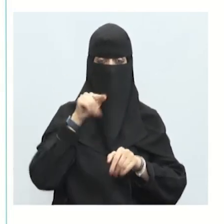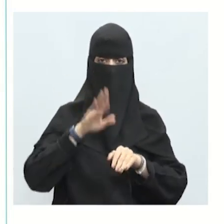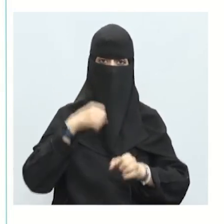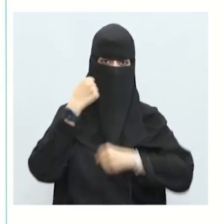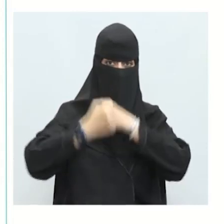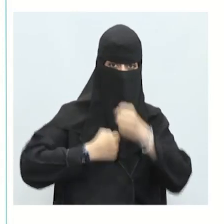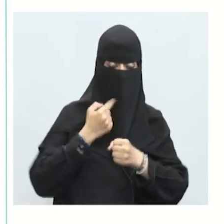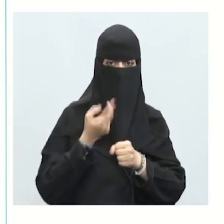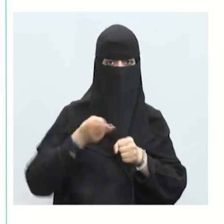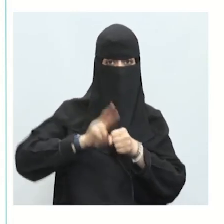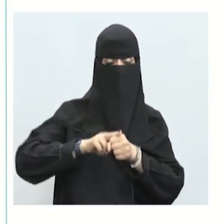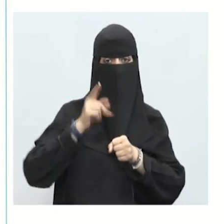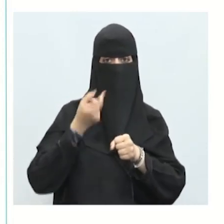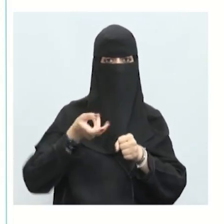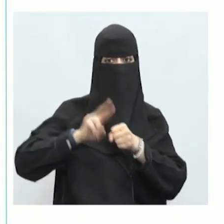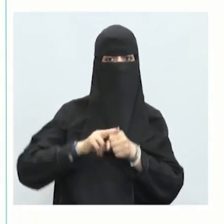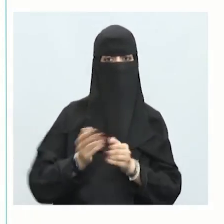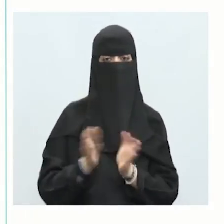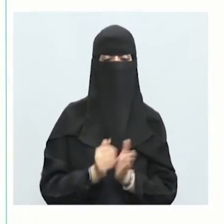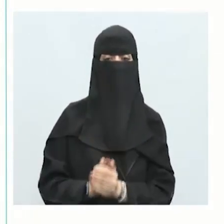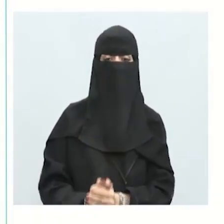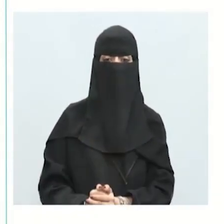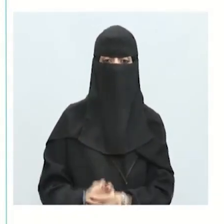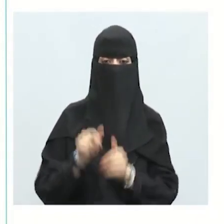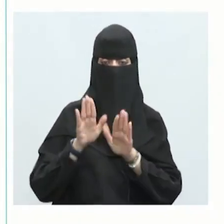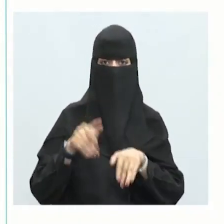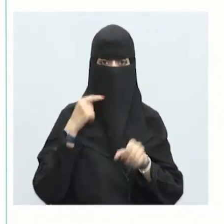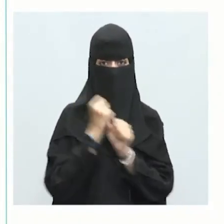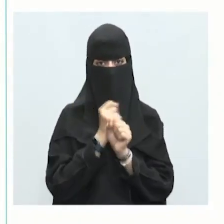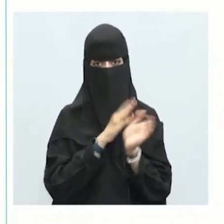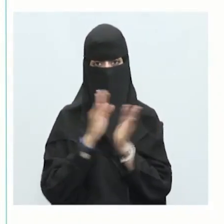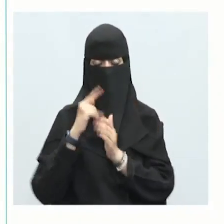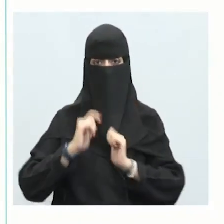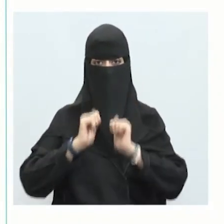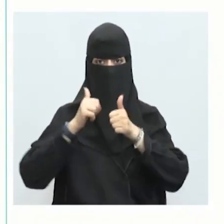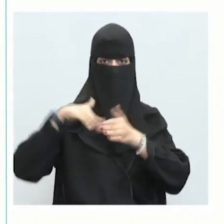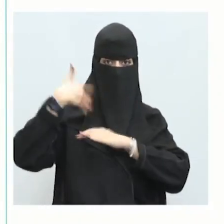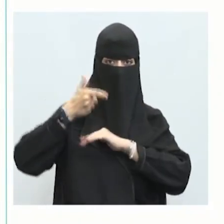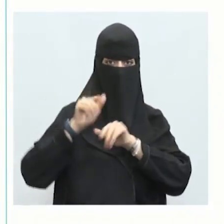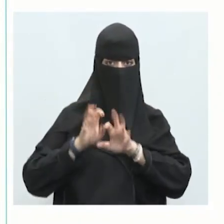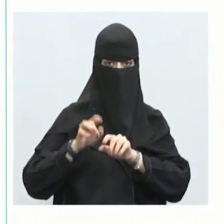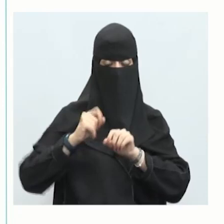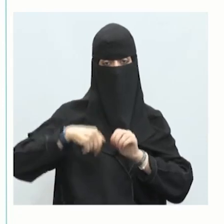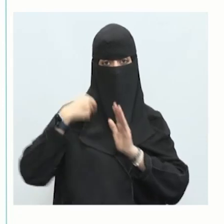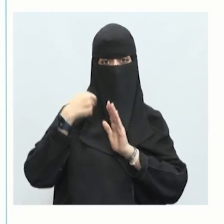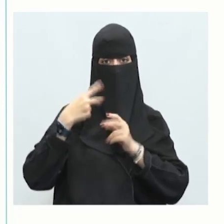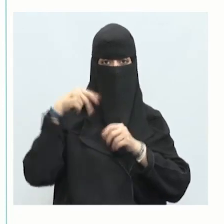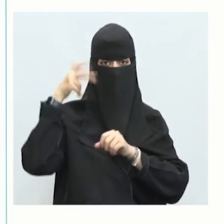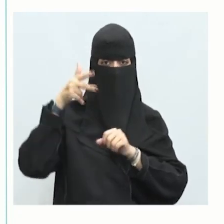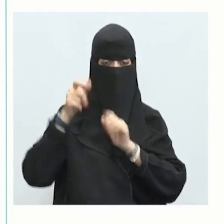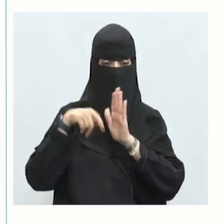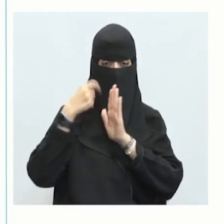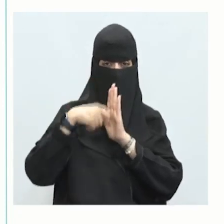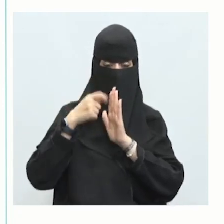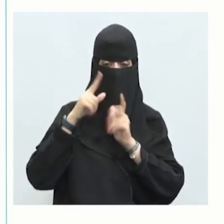المحاوله م المحاوله اكثر عندنا في التطبيق نقوم بعد كتابه المقطع البرمجي بالتشغيل